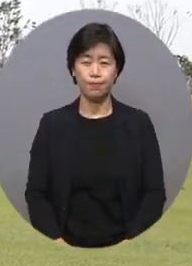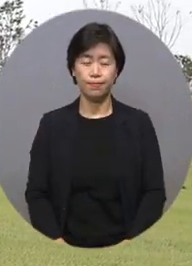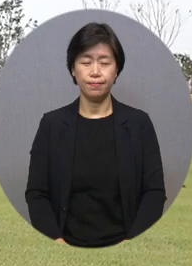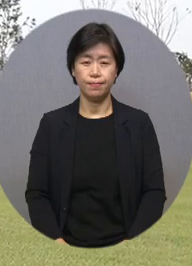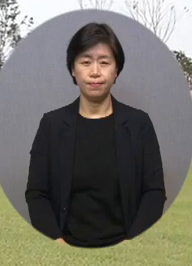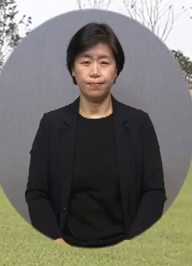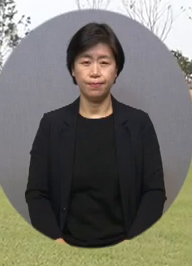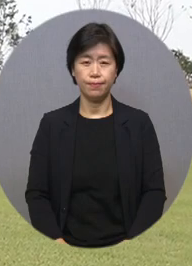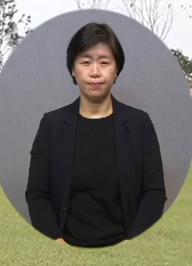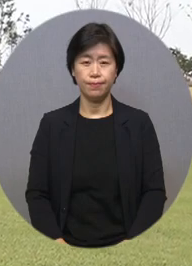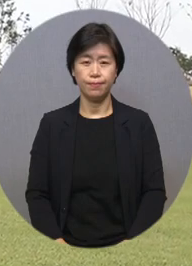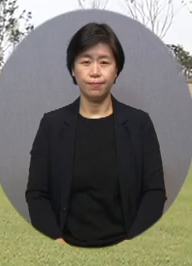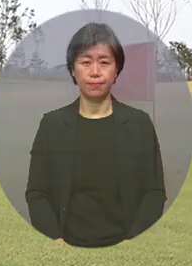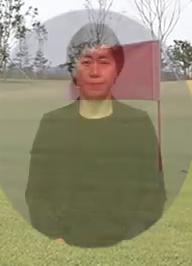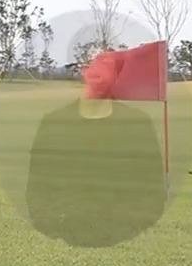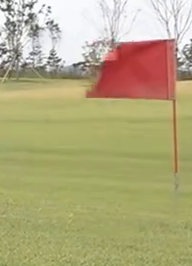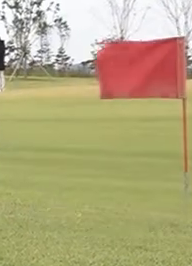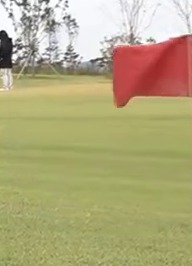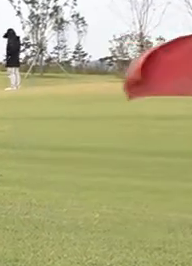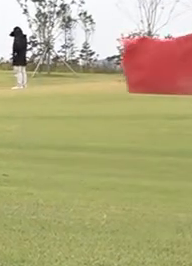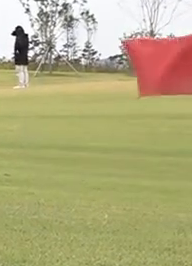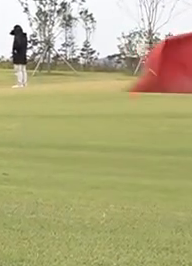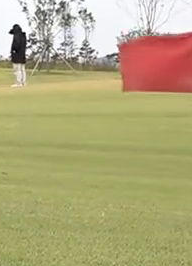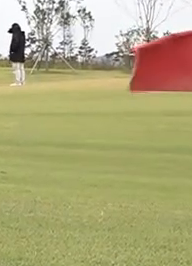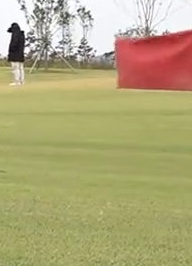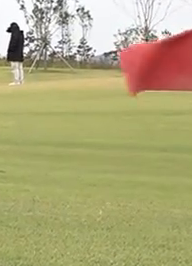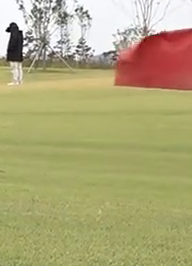화이팅! 바람이 이렇게 부는데.